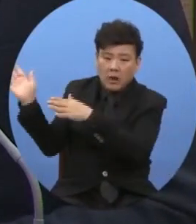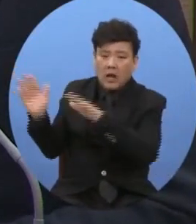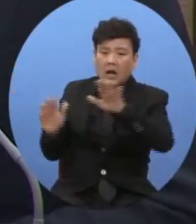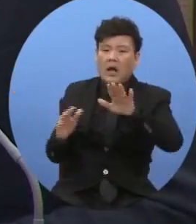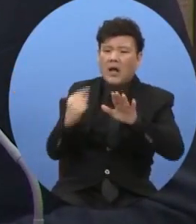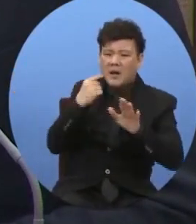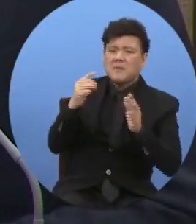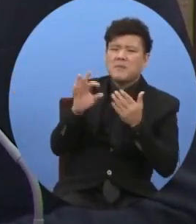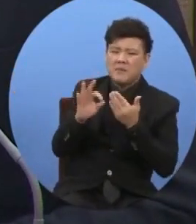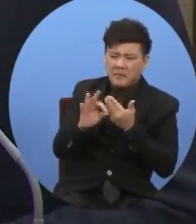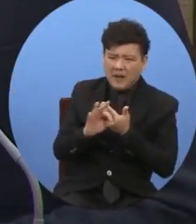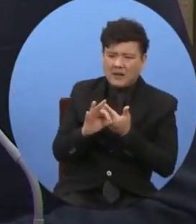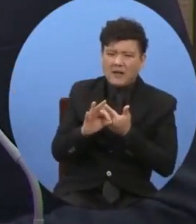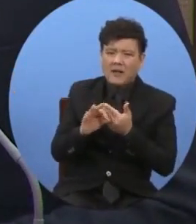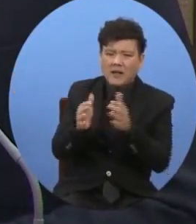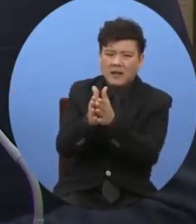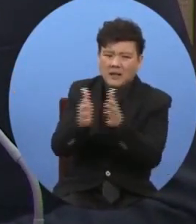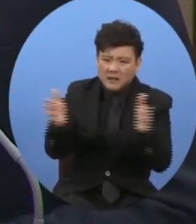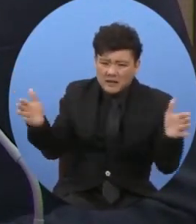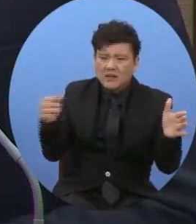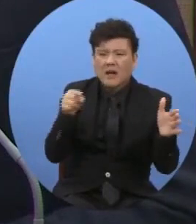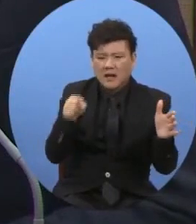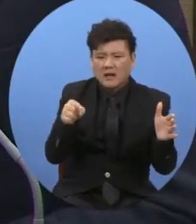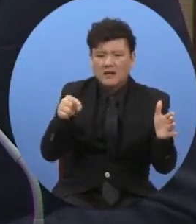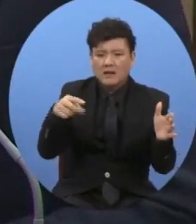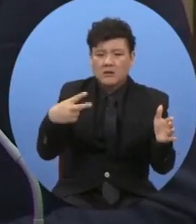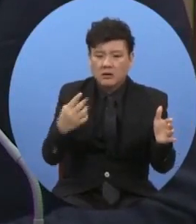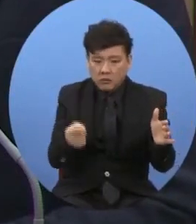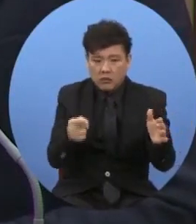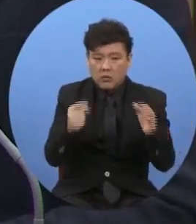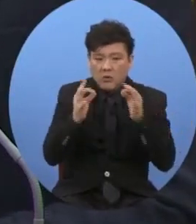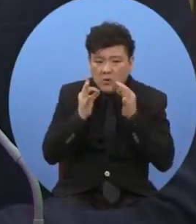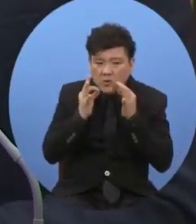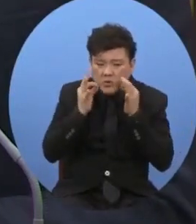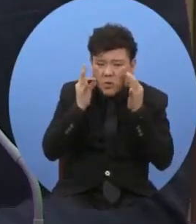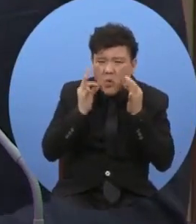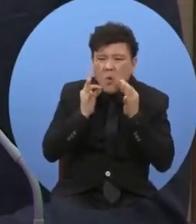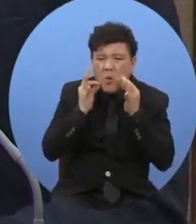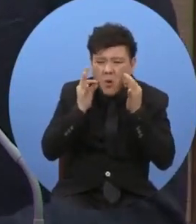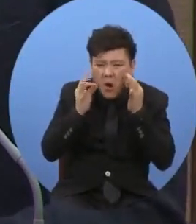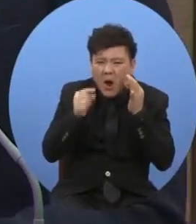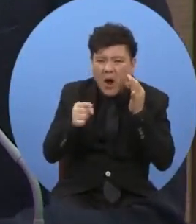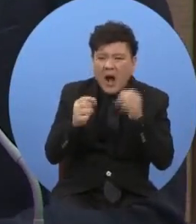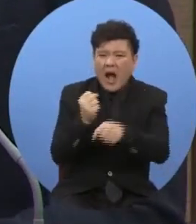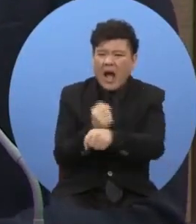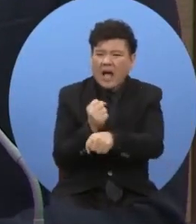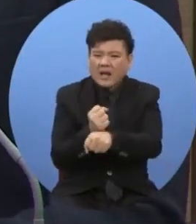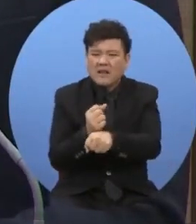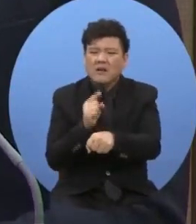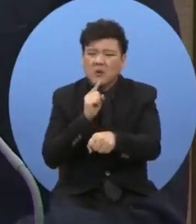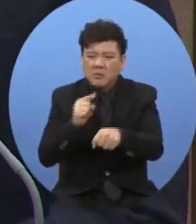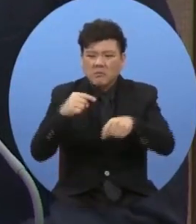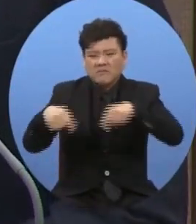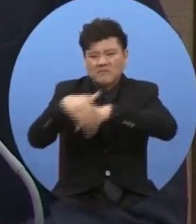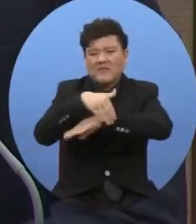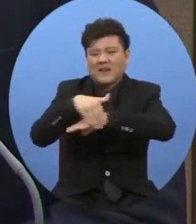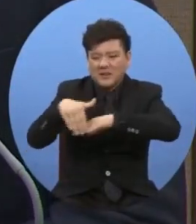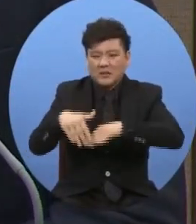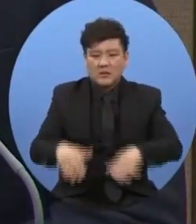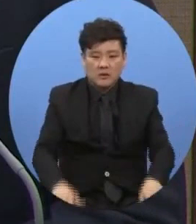하겠습니다. 만약에 한다 하더라도 지푸라기라도 잡는 심정으로 최선을 다한다 막 그런 차원의 정책이 아니겠습니까?